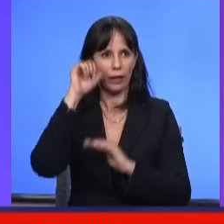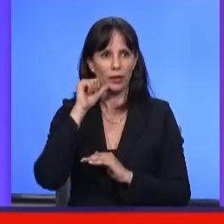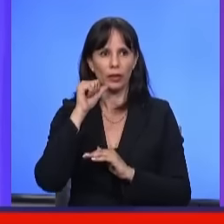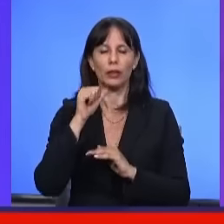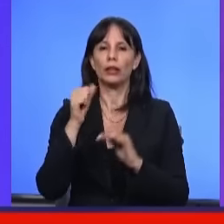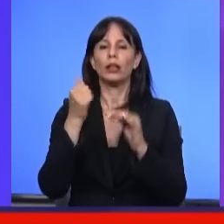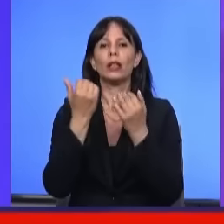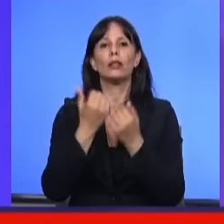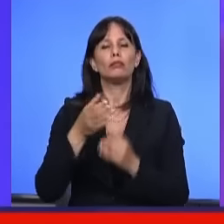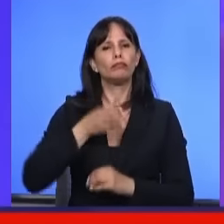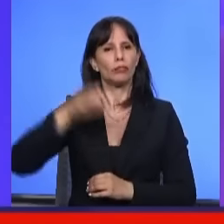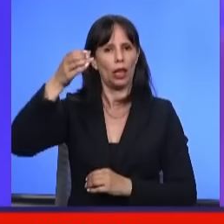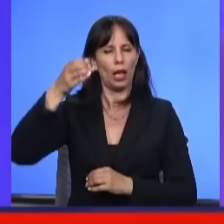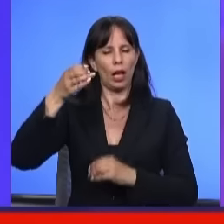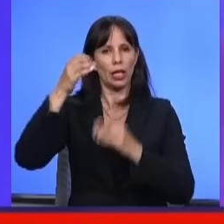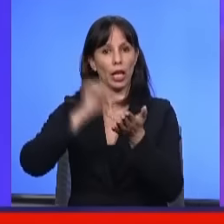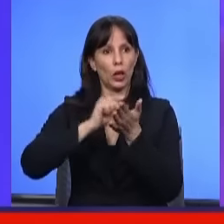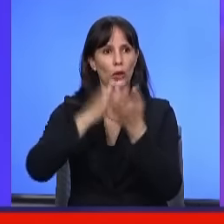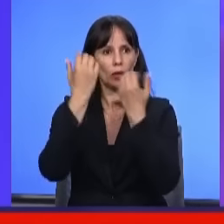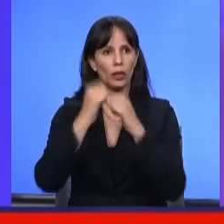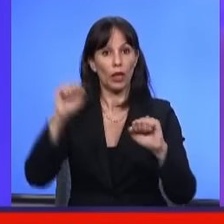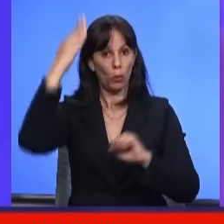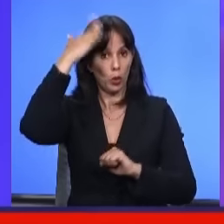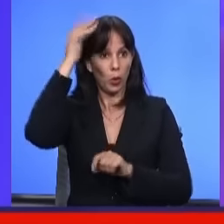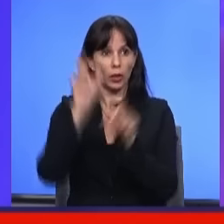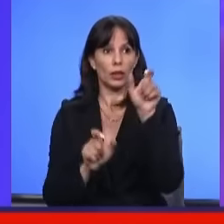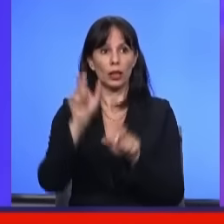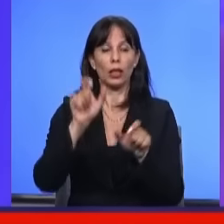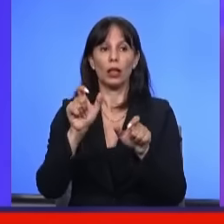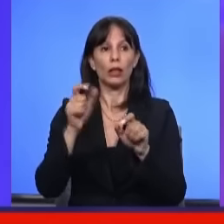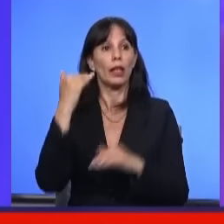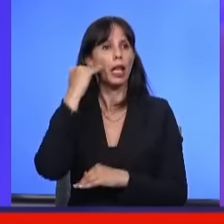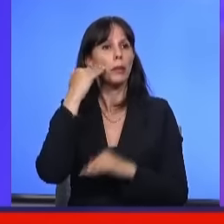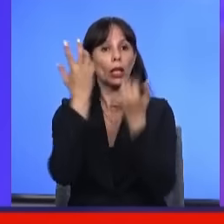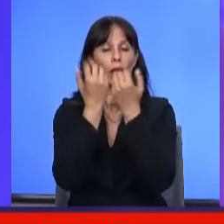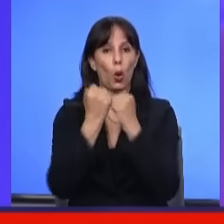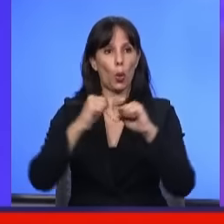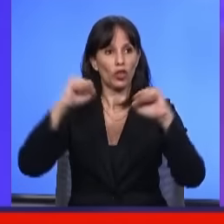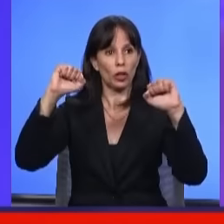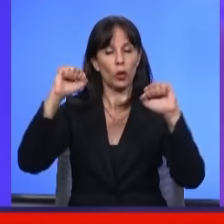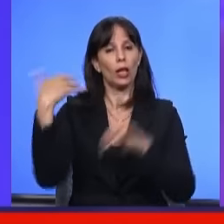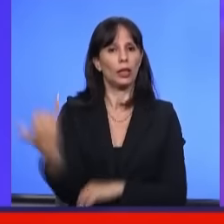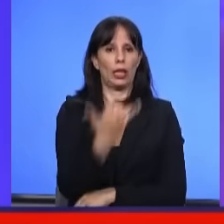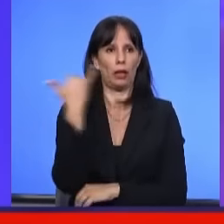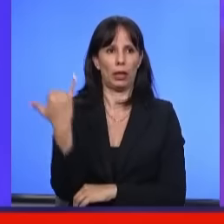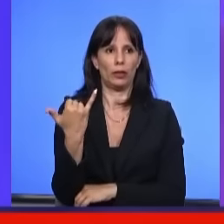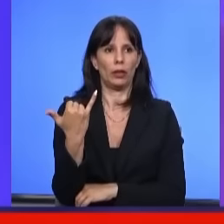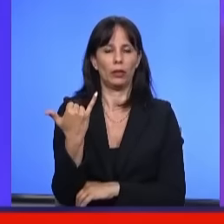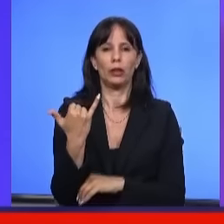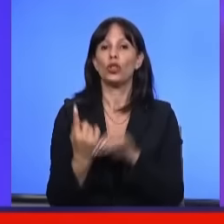press. To an informed citizenry, to an America where freedom and democracy endure,